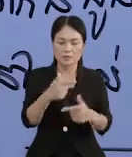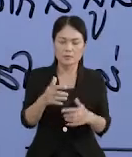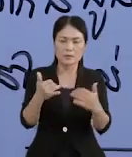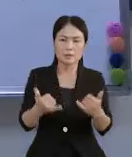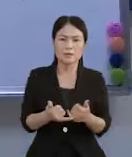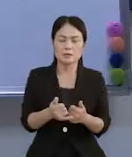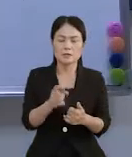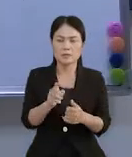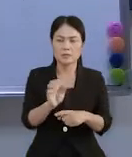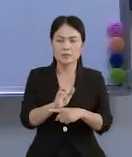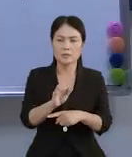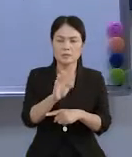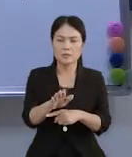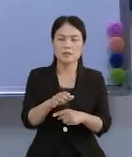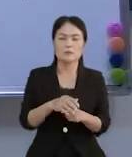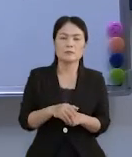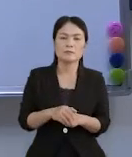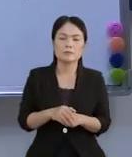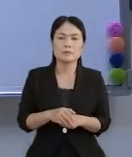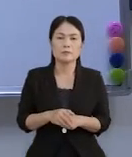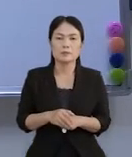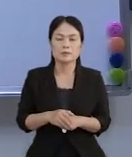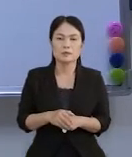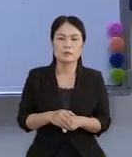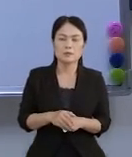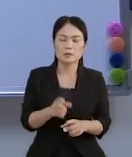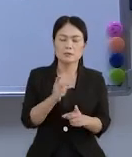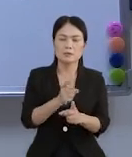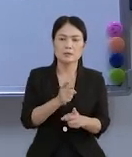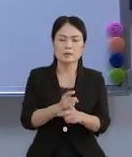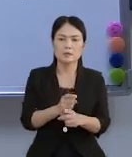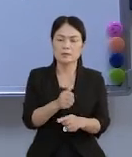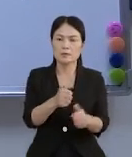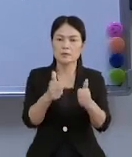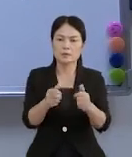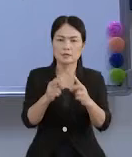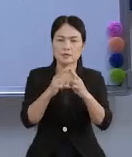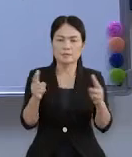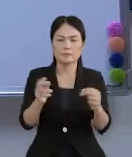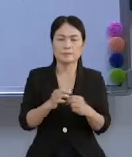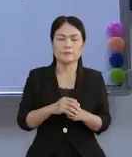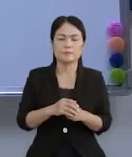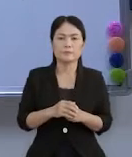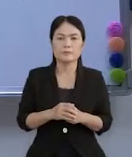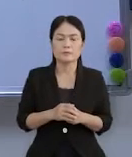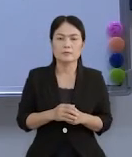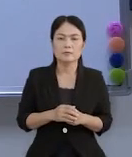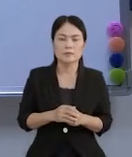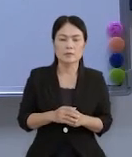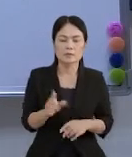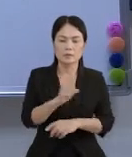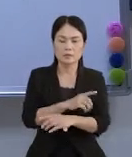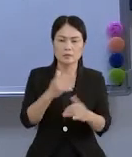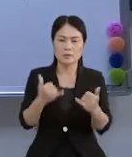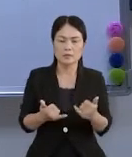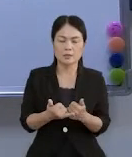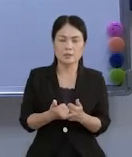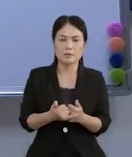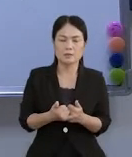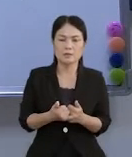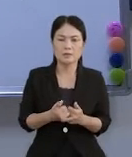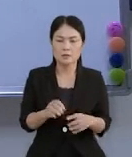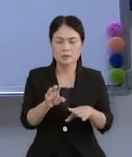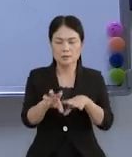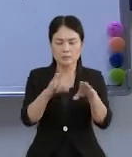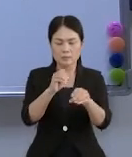ní nụ chậm náo rồi bỏ con chưa trẻ tha vì trông trâu lọ nà chả chẳng xâm rạp nơi thằng ấy ní